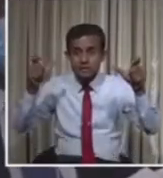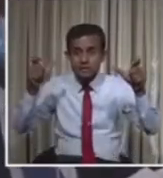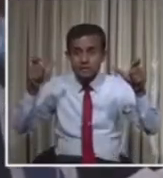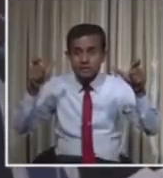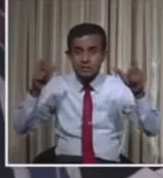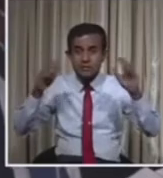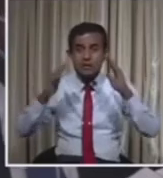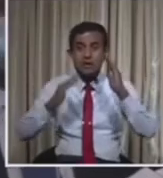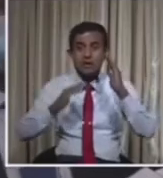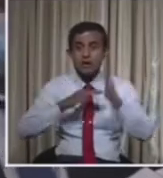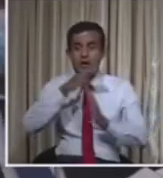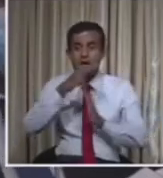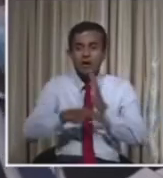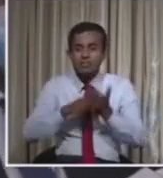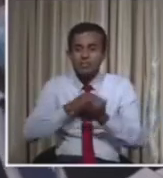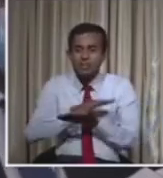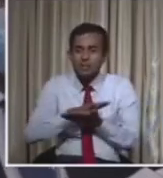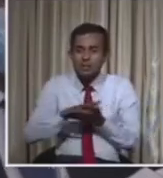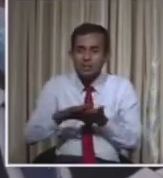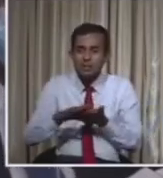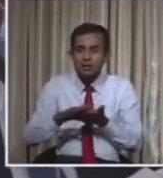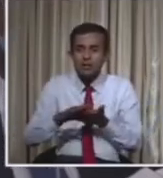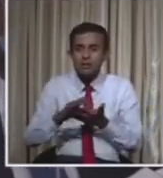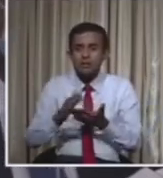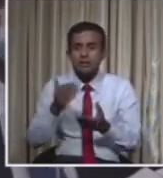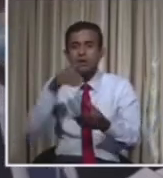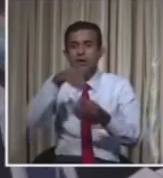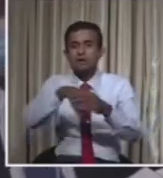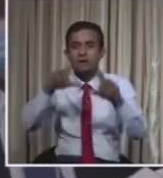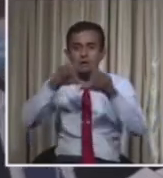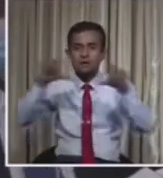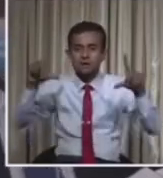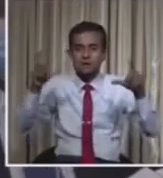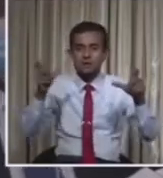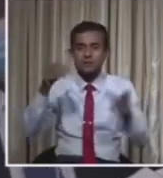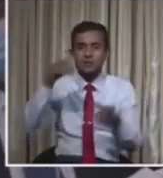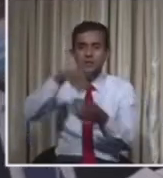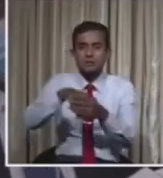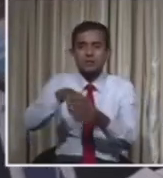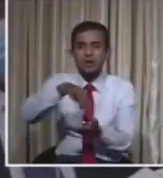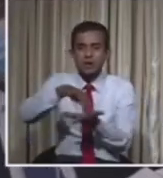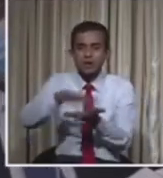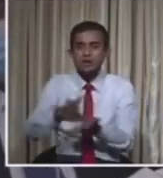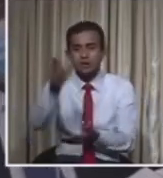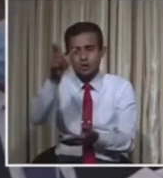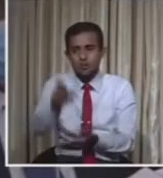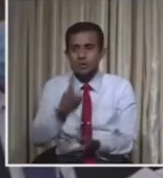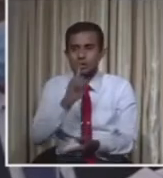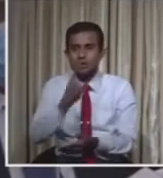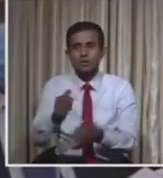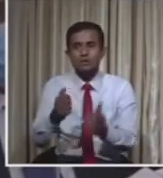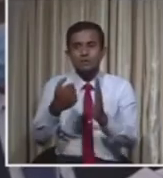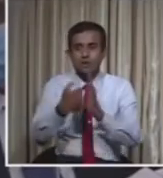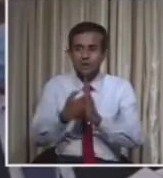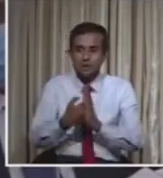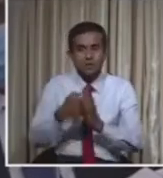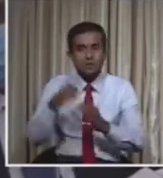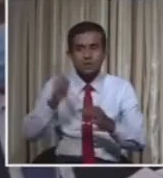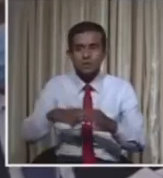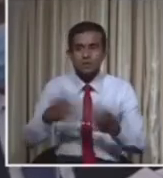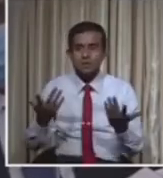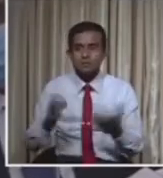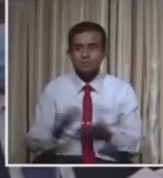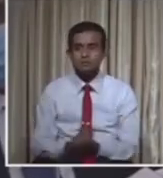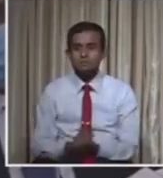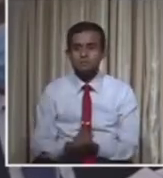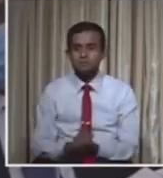අර ජාතික සංහිඳියාව සාමයේ පැත්තට තේමාව තිබ්බනම් ඒක අනිවාර්ය ඔබතුමා කියපු විදිහට ඒ කරපු වැඩ ගෞරවය ගැන අපිට ප්‍රශ්නයක් නැහැ